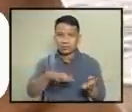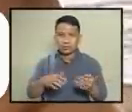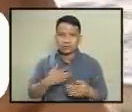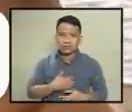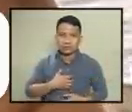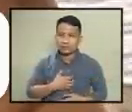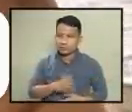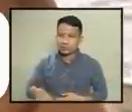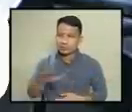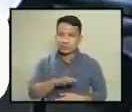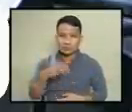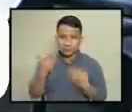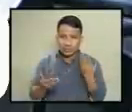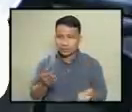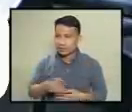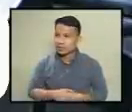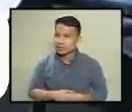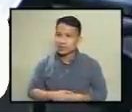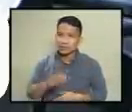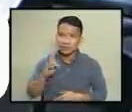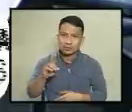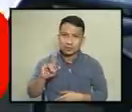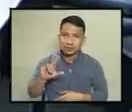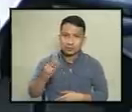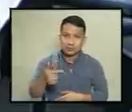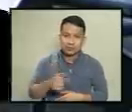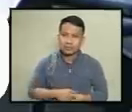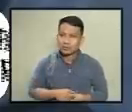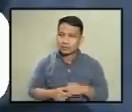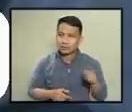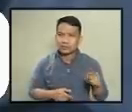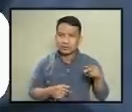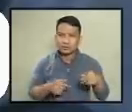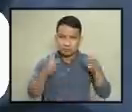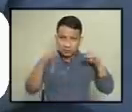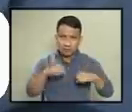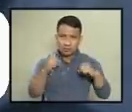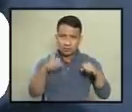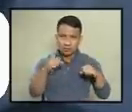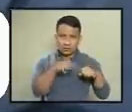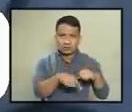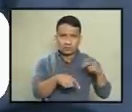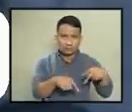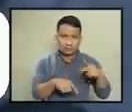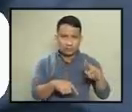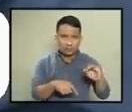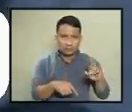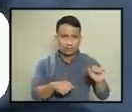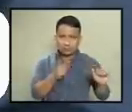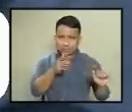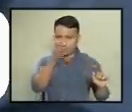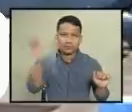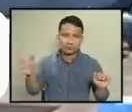makakasuhan, patay na kami lahat. Ang DILG, pinanigan ang PHIVOLCS at inabiswan ng publiko na huwag makinig